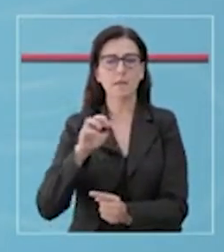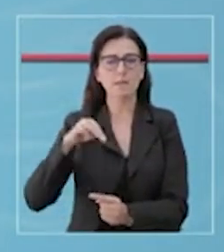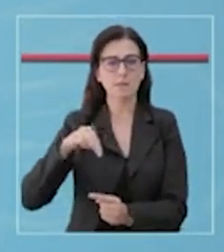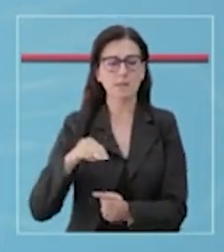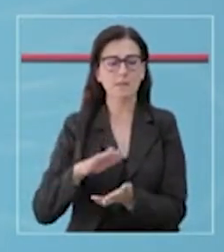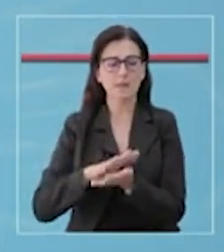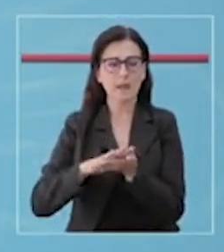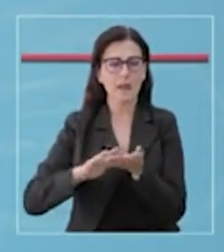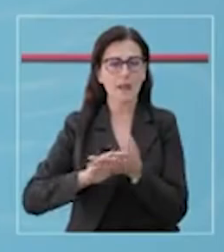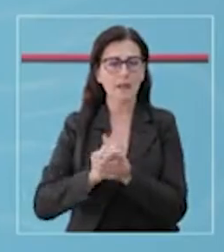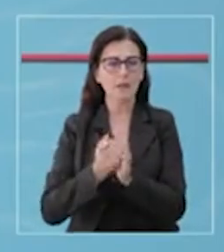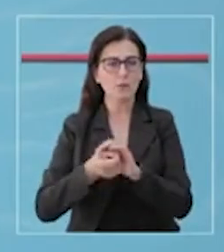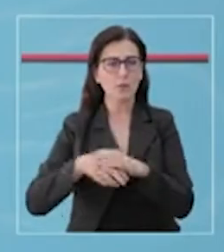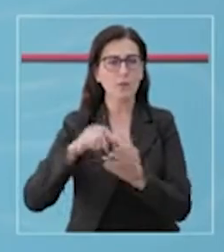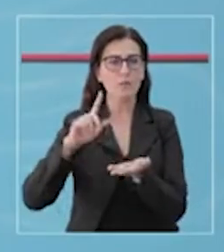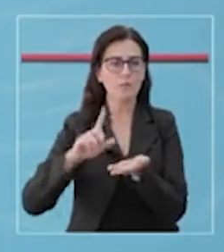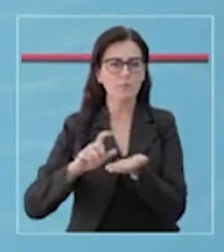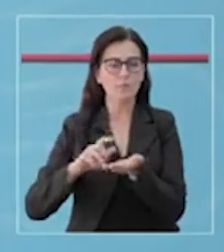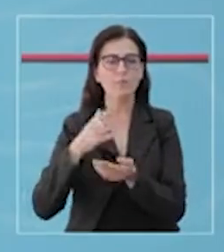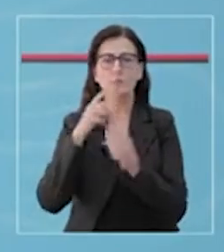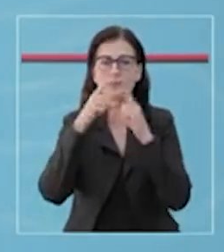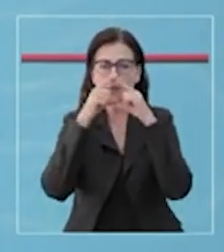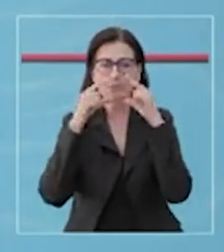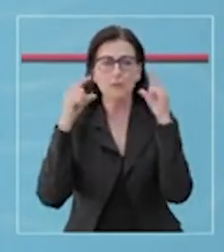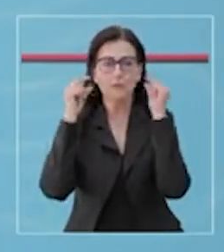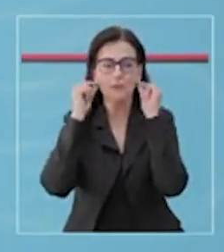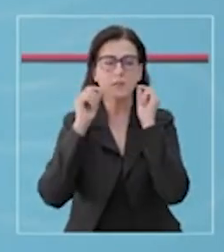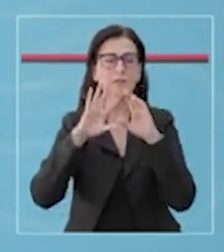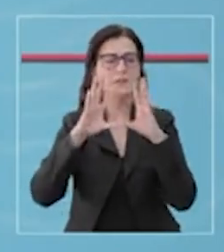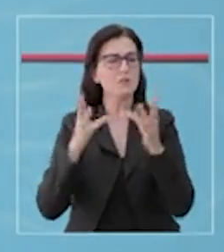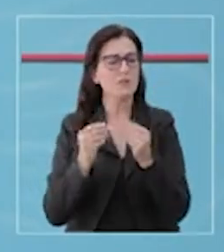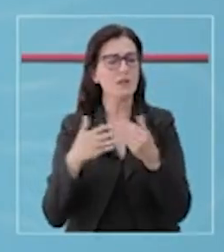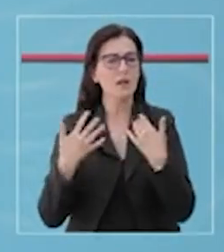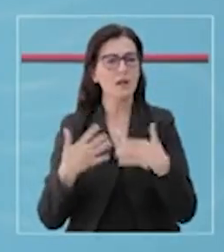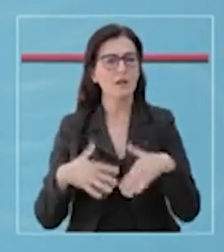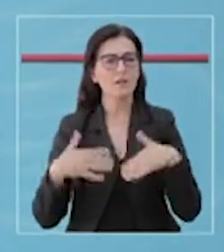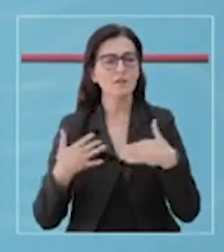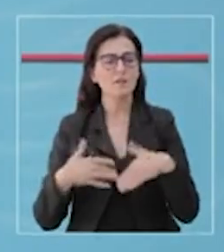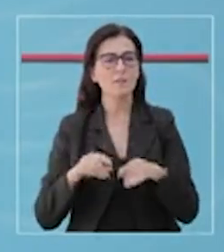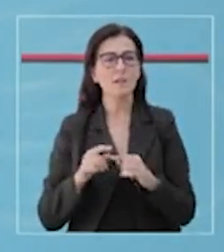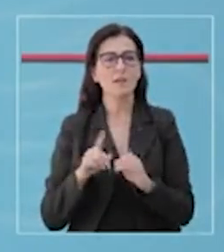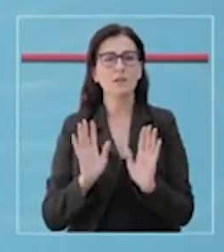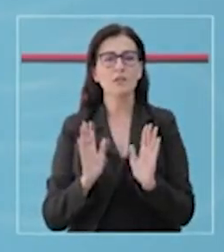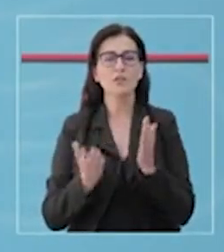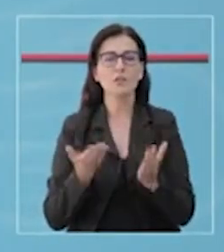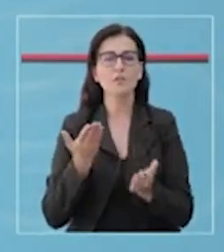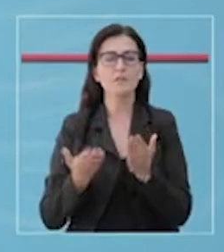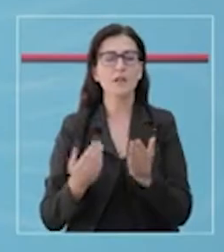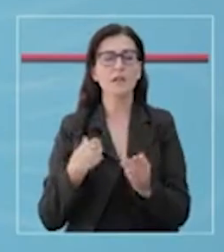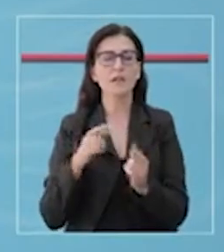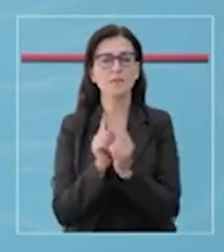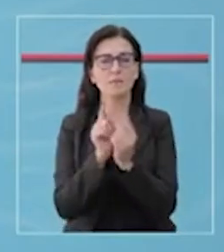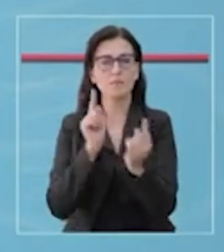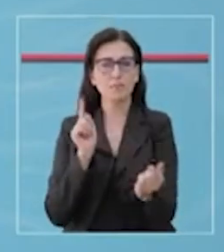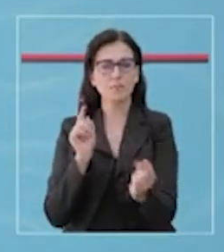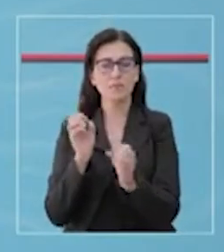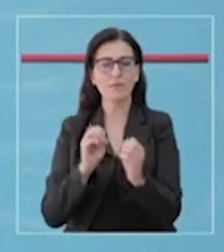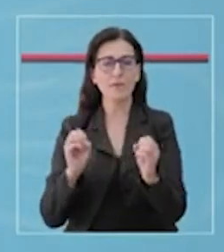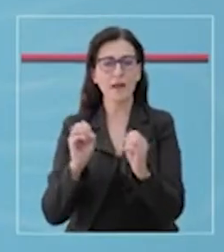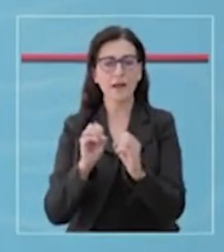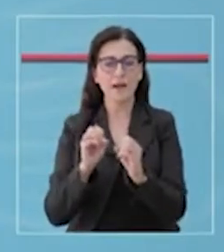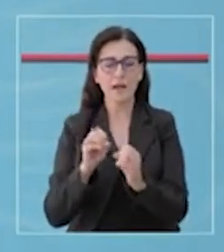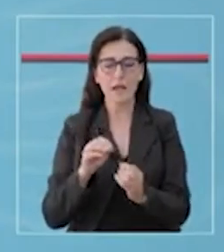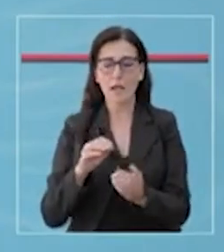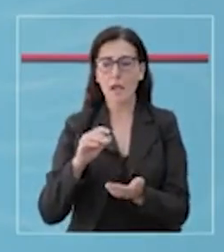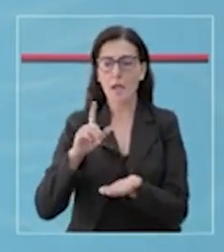lani duart, përdorni maskat apo bariera mbrojtëse, kur nuk mund të ruhet distanca fizike, disinfektoni ambientet